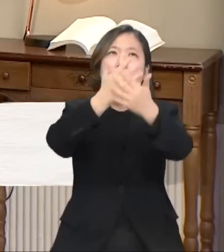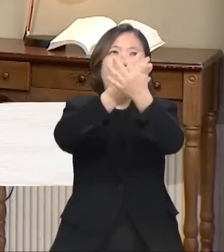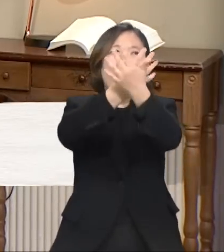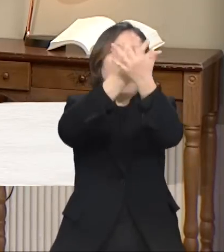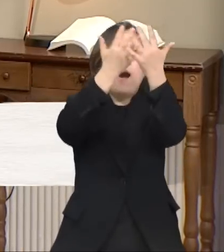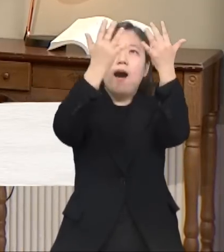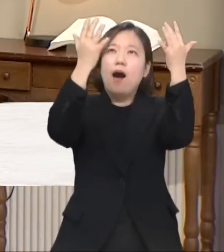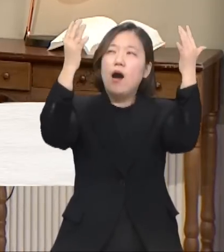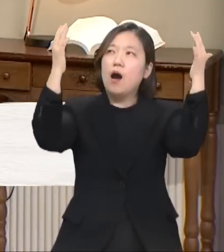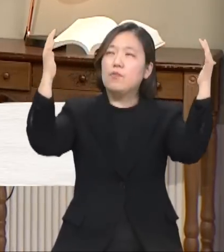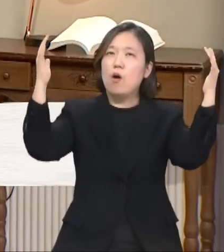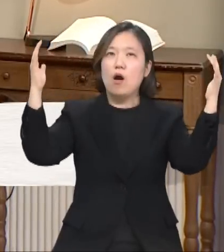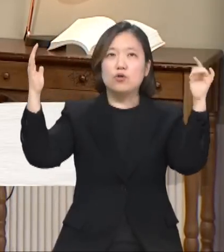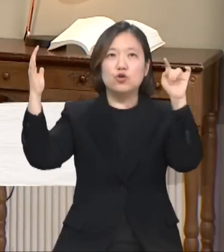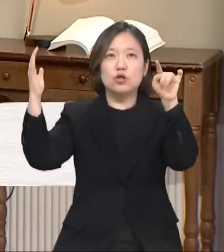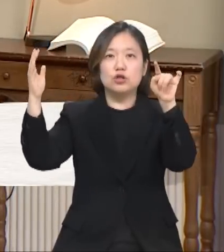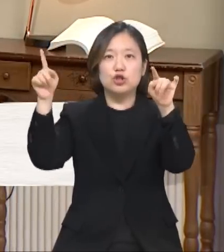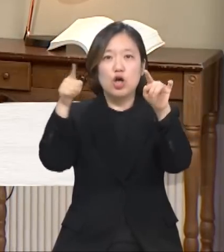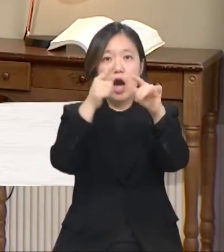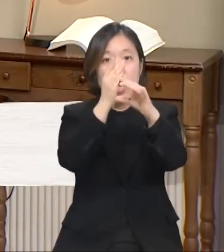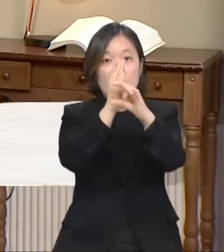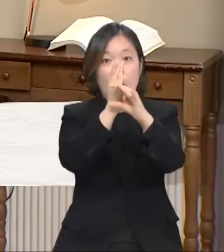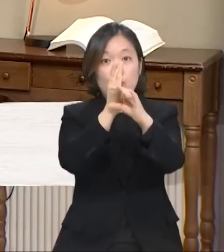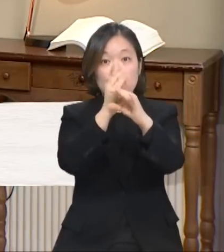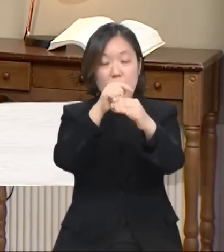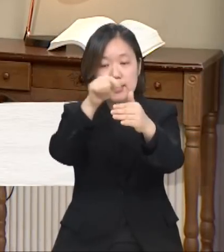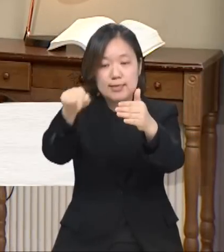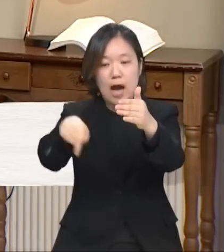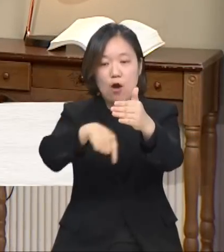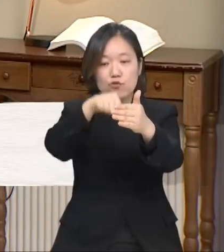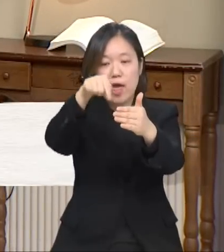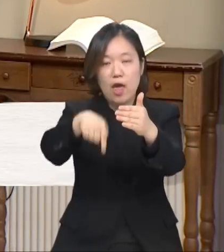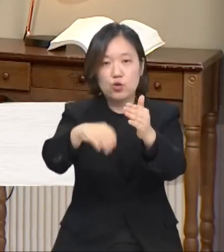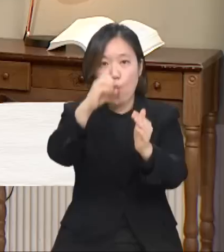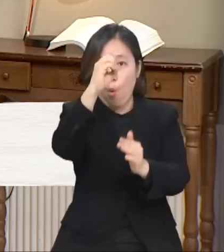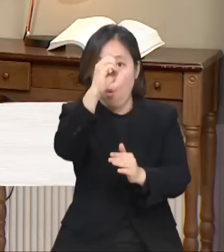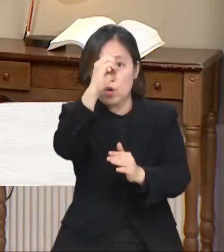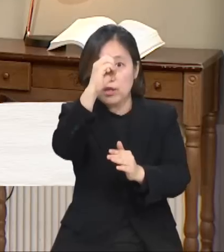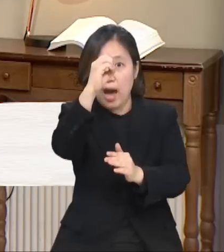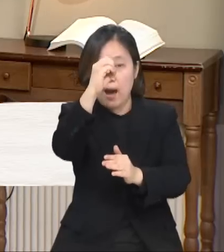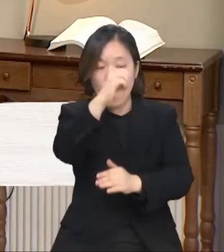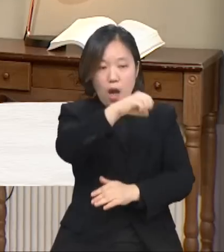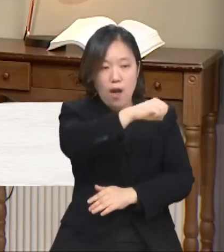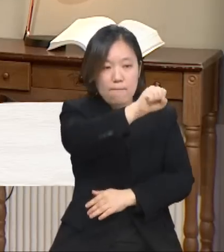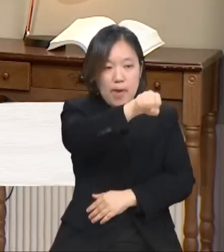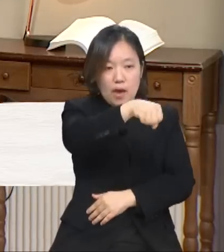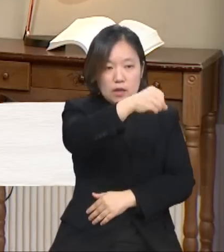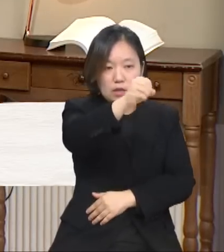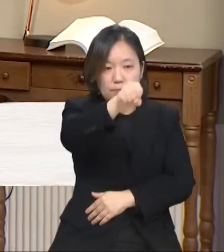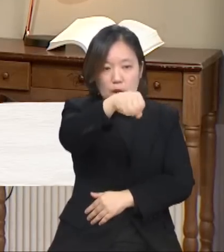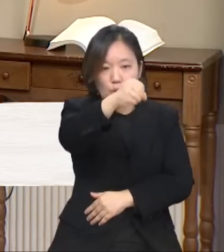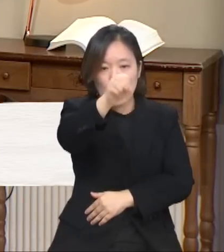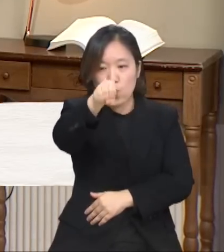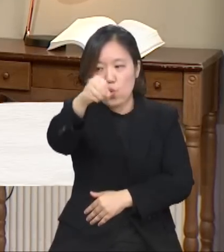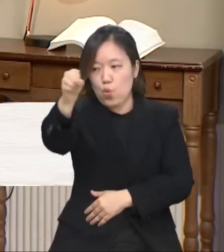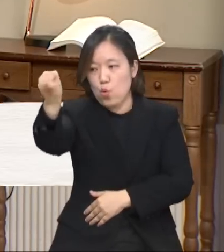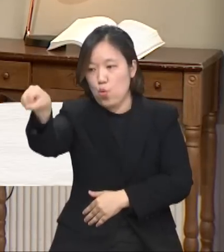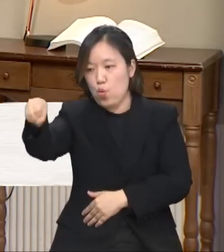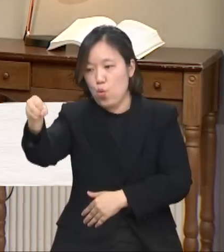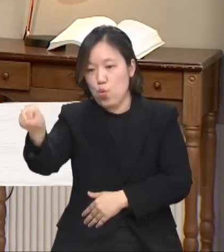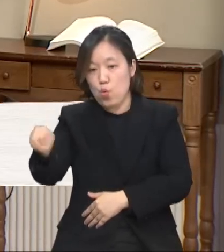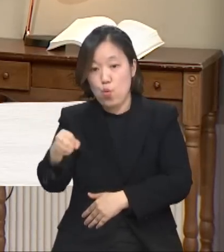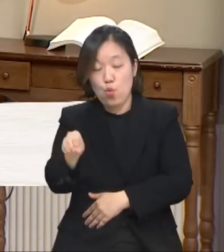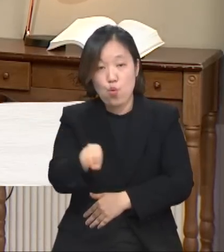그 가운데에서 동그란 모양이 뱅글뱅글 돌더니